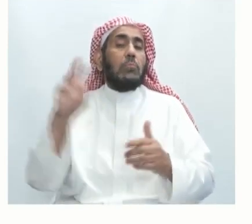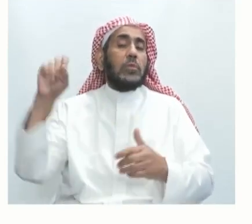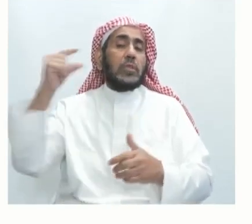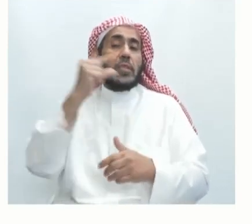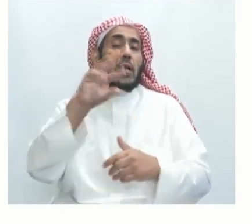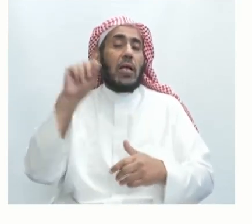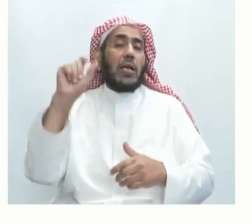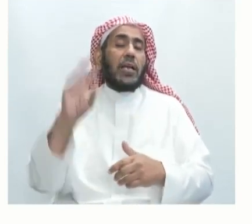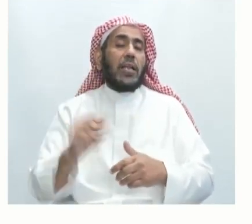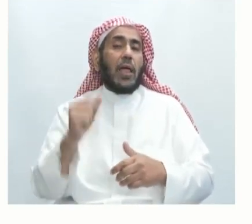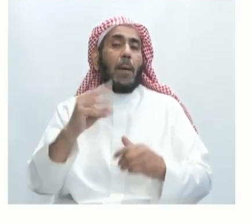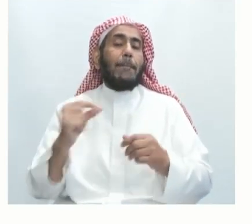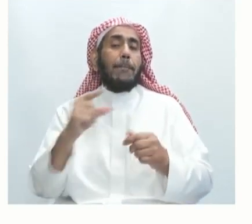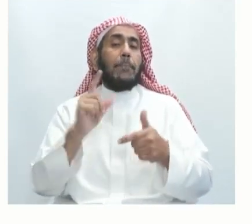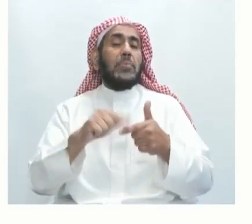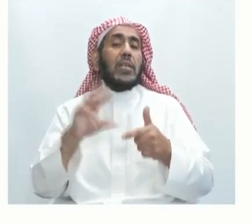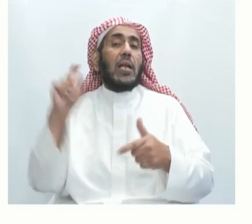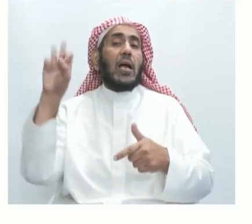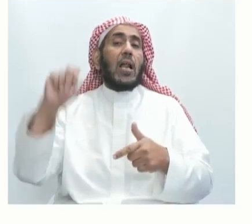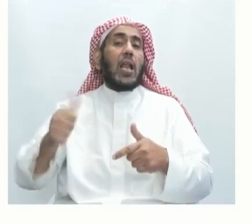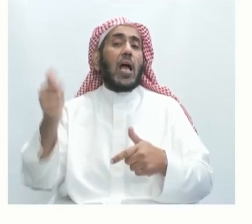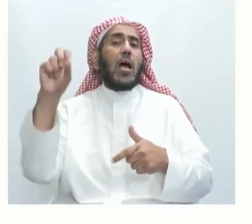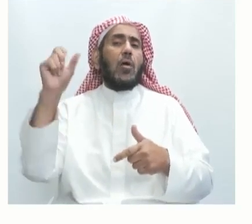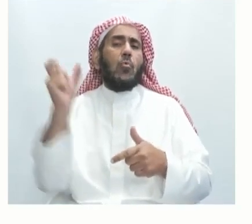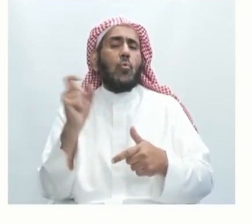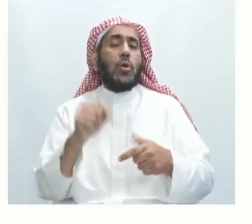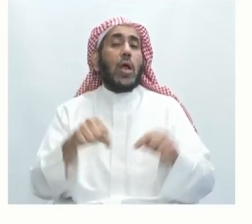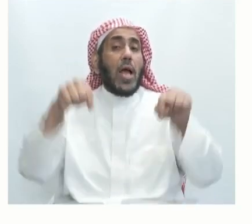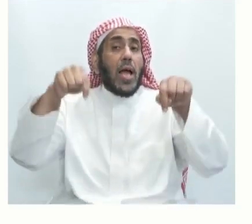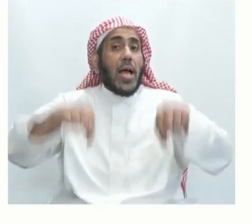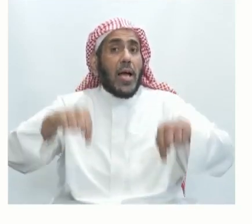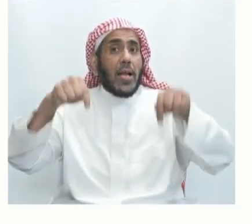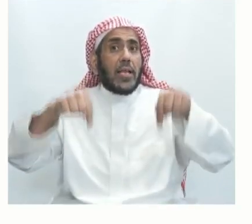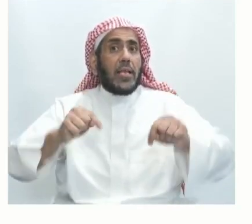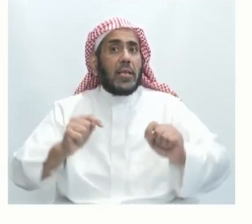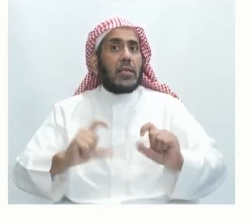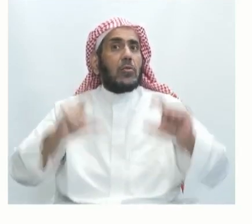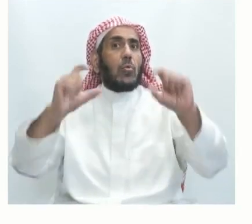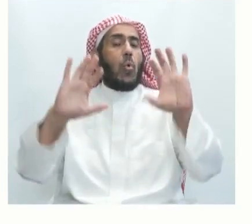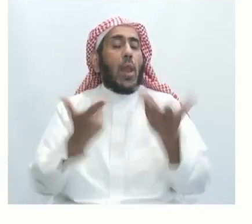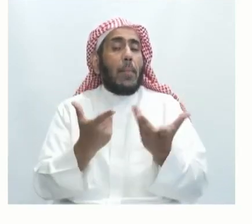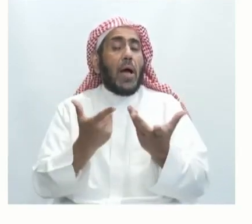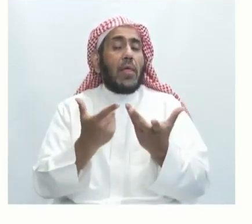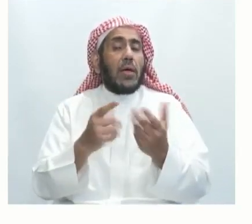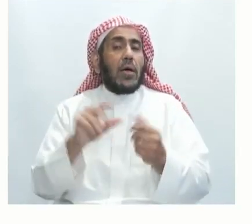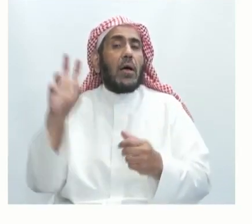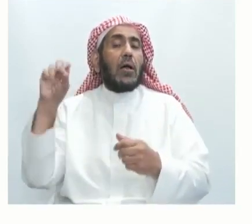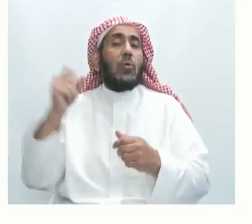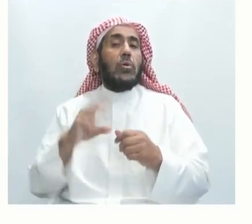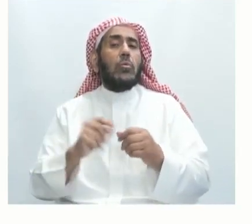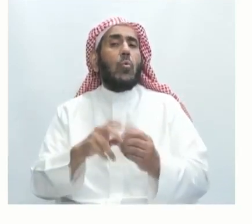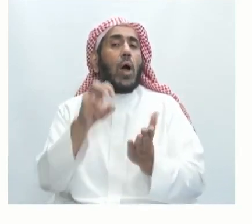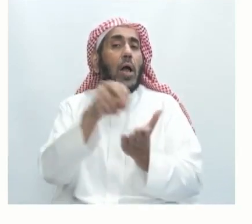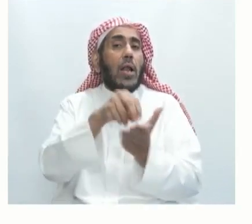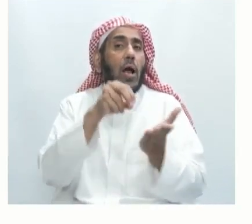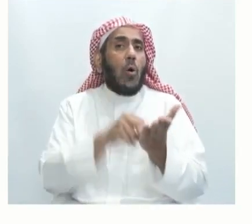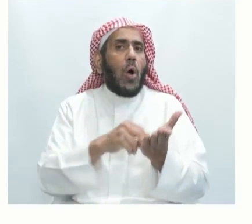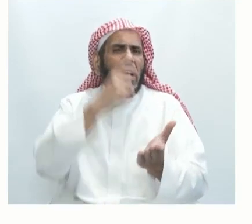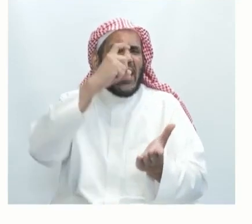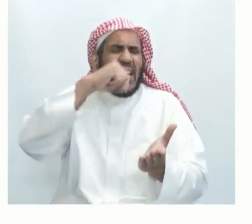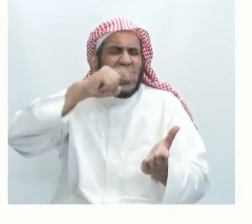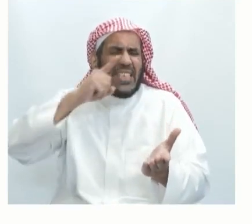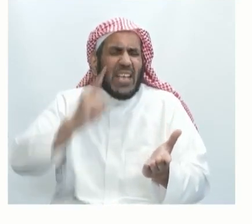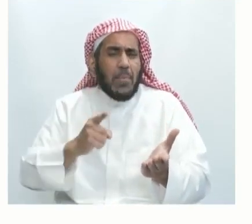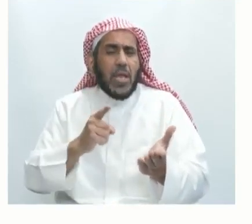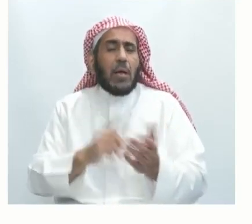الامر الثاني مصطلح القانون حاليا يدل على ماذا يدل على القواعد الالزاميه